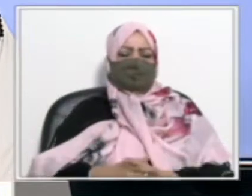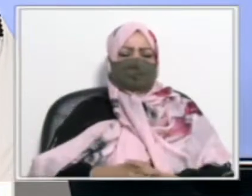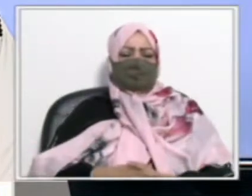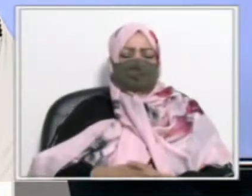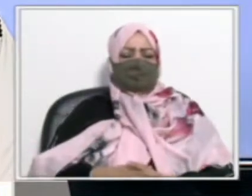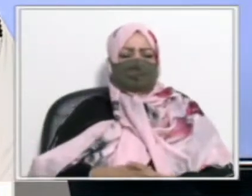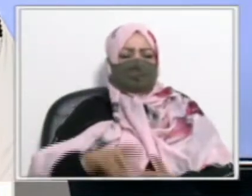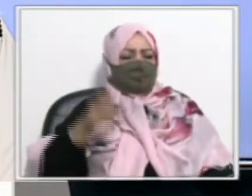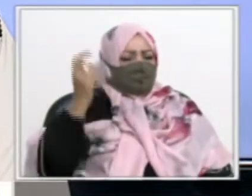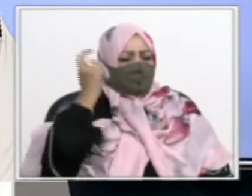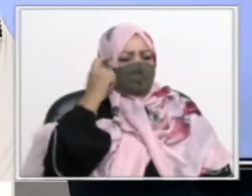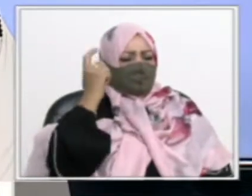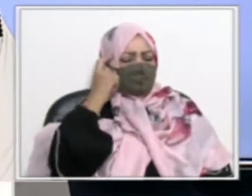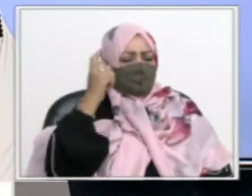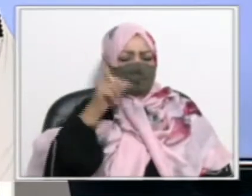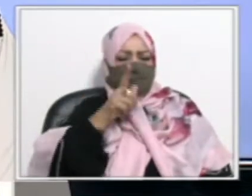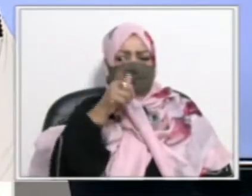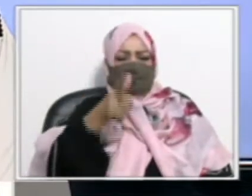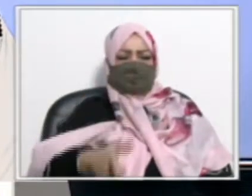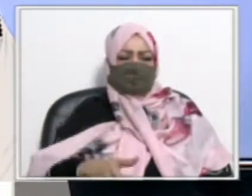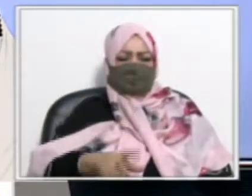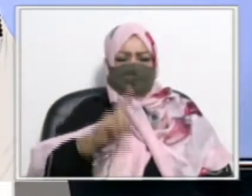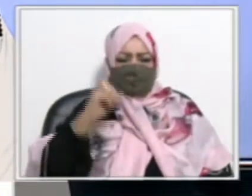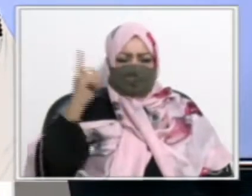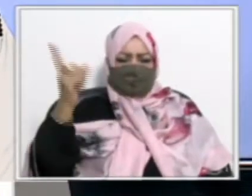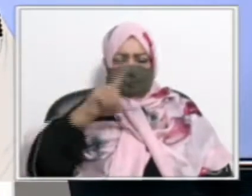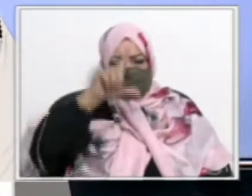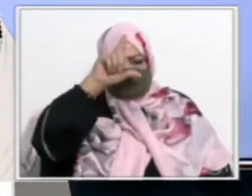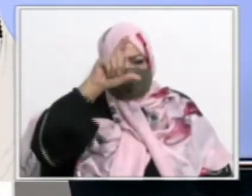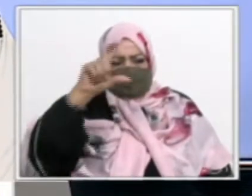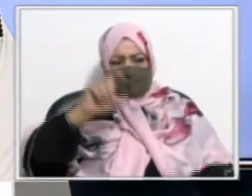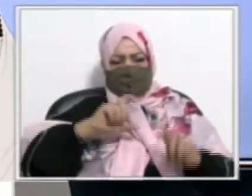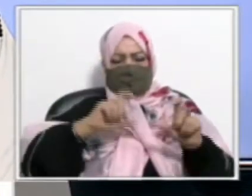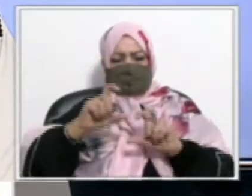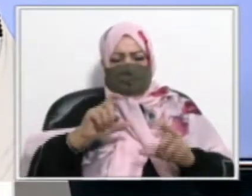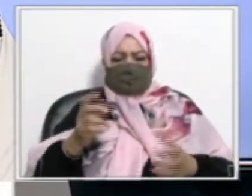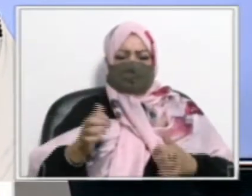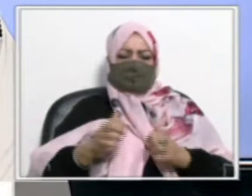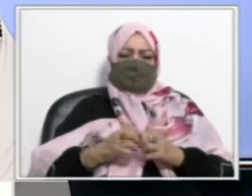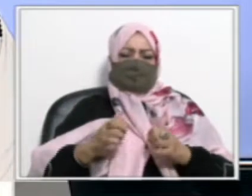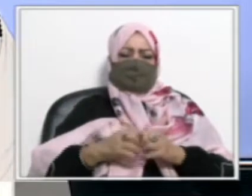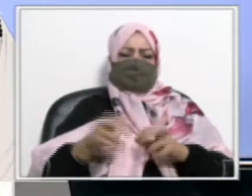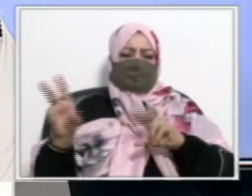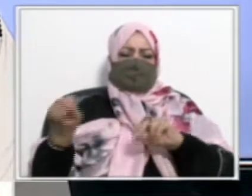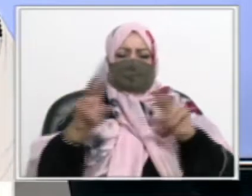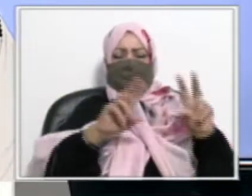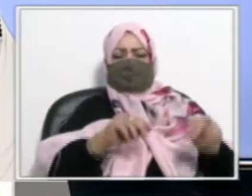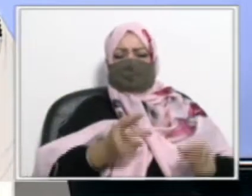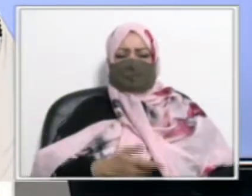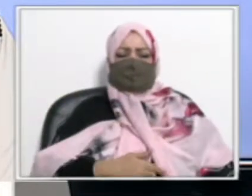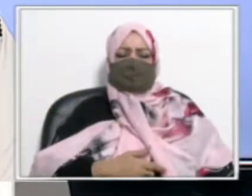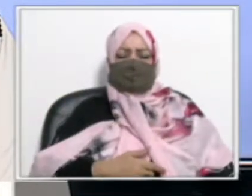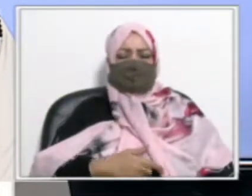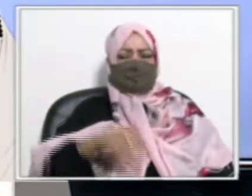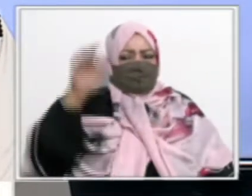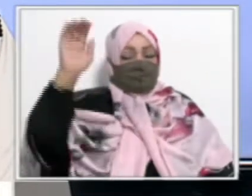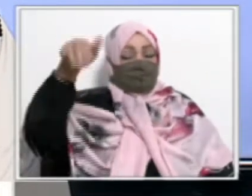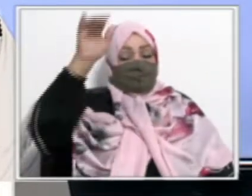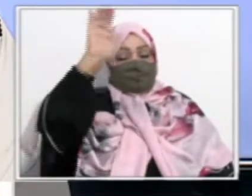شبهة بصراحة، حتى وإن كان فيه توكيل لكن هو الشبهة فيه ظاهرة جدا، فلا يحل بهذه